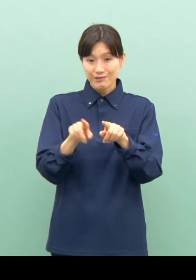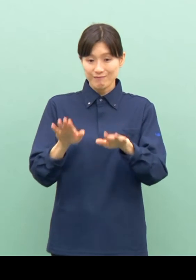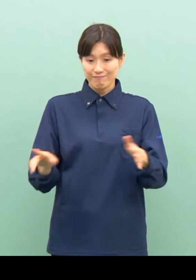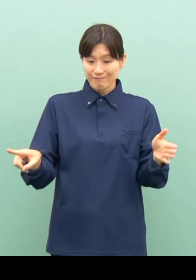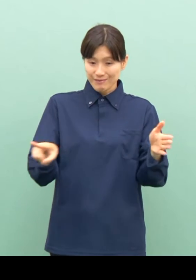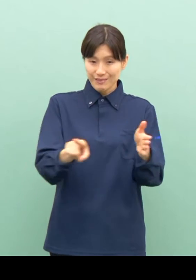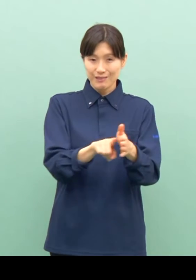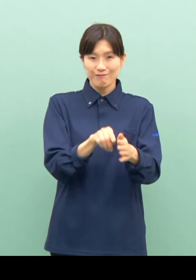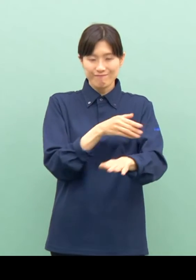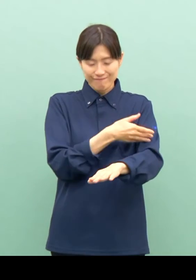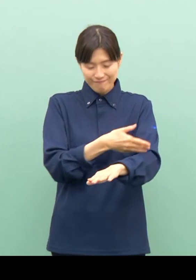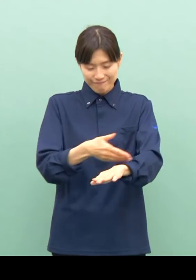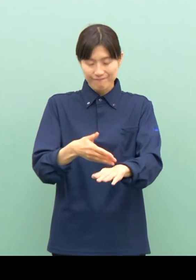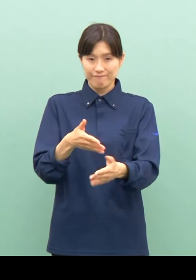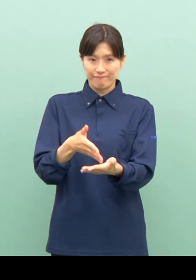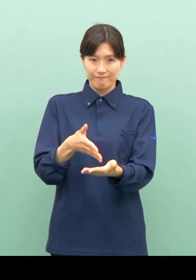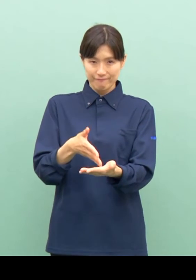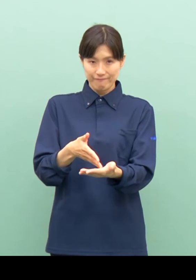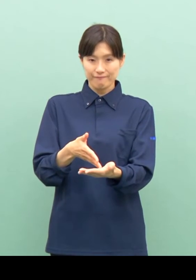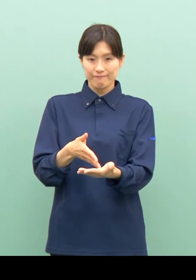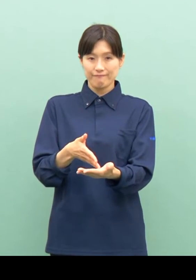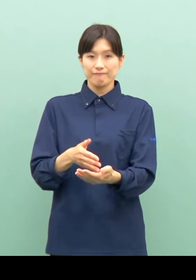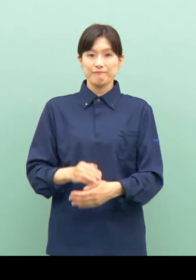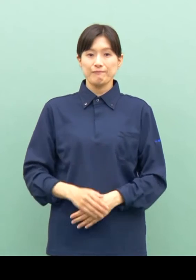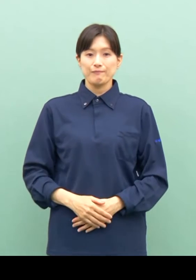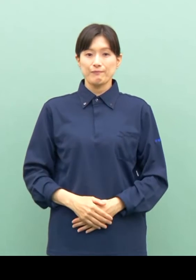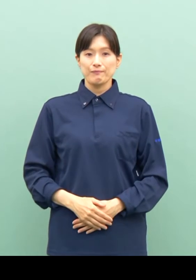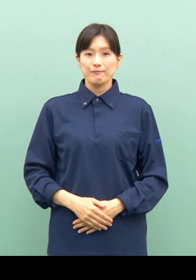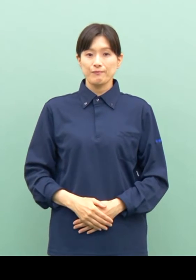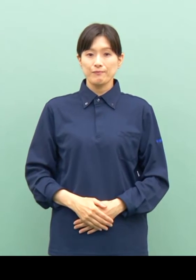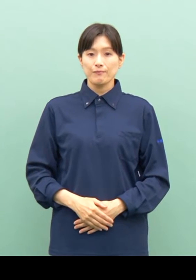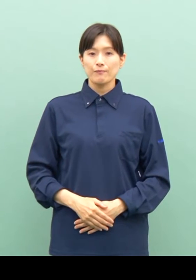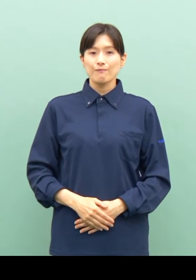一緒にこれまでの歩みを語りました。